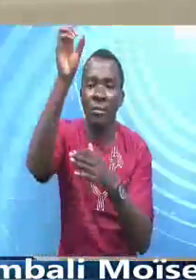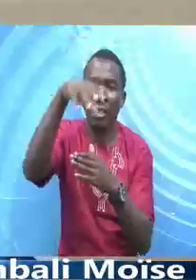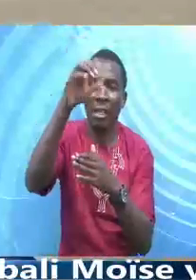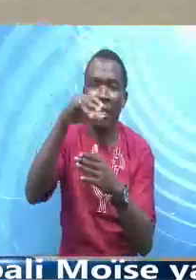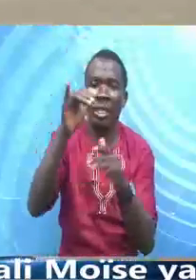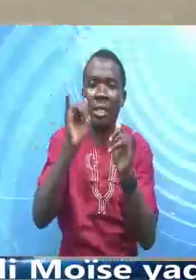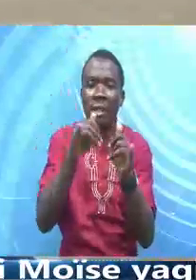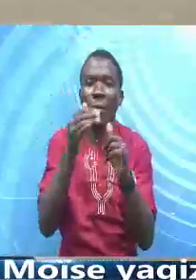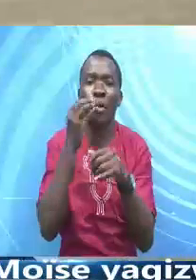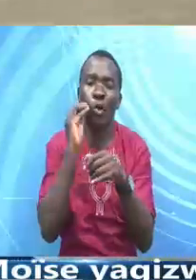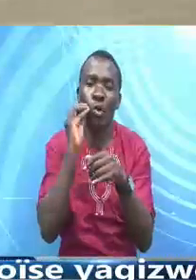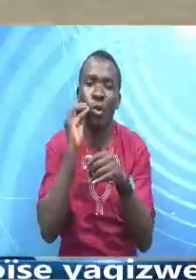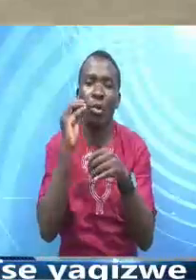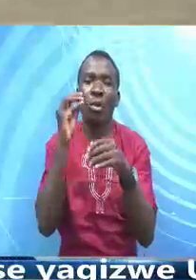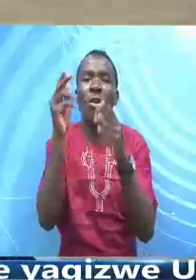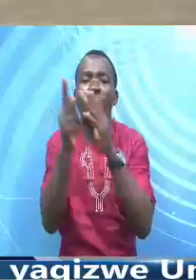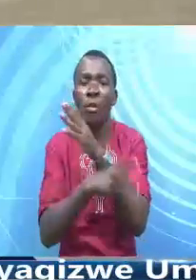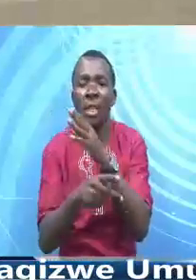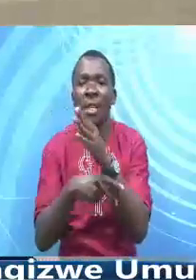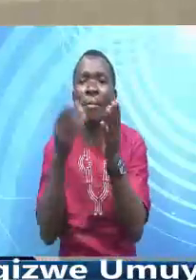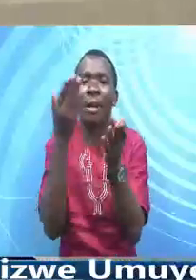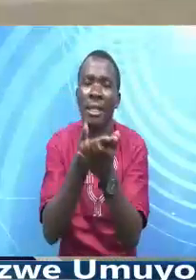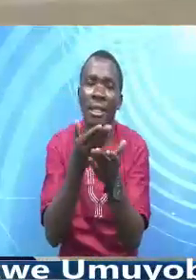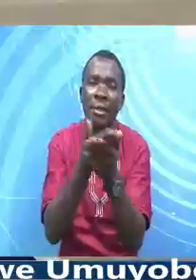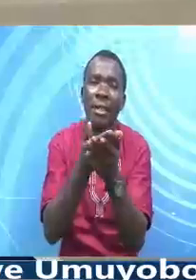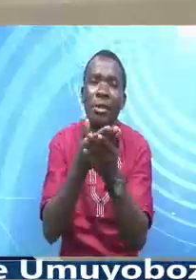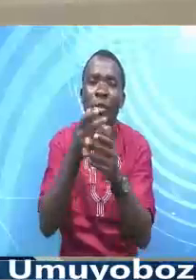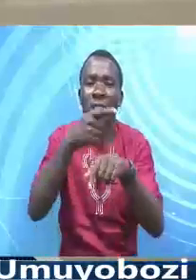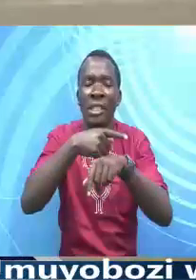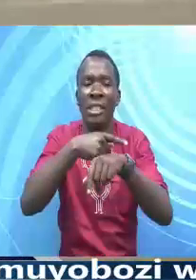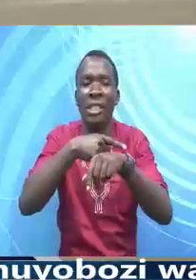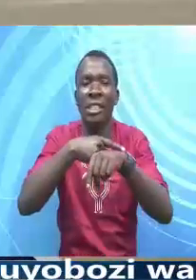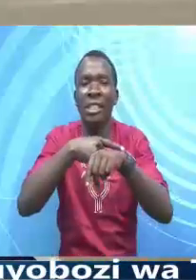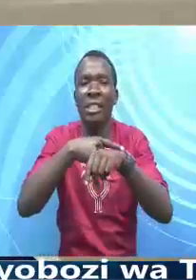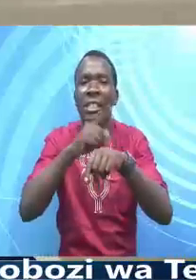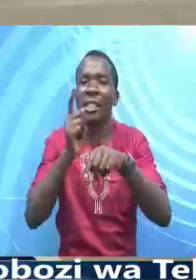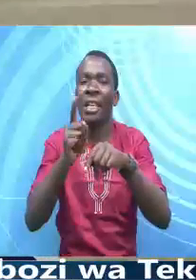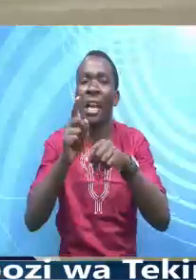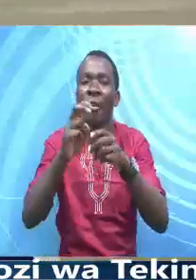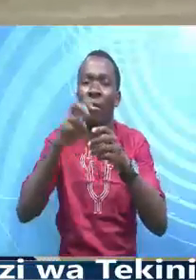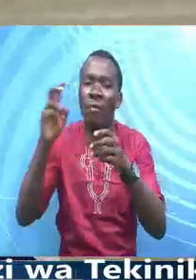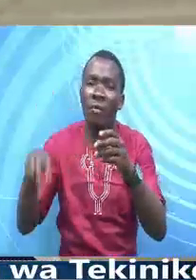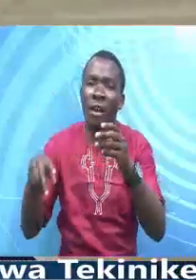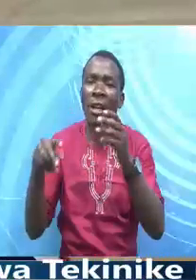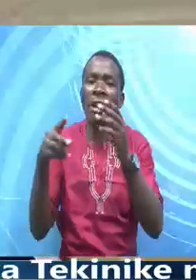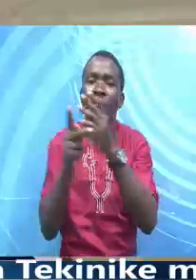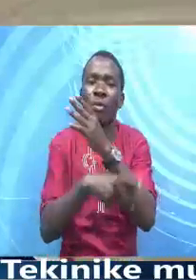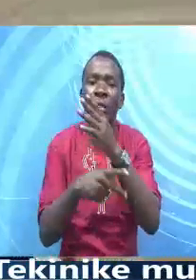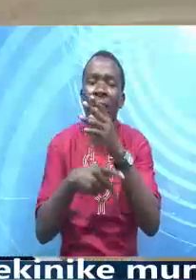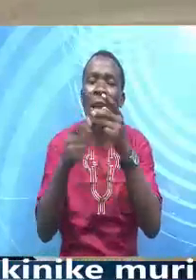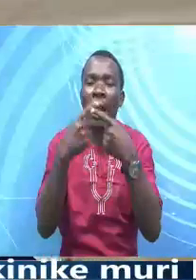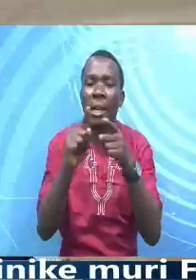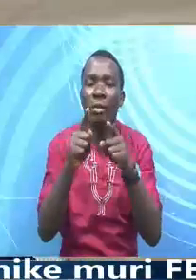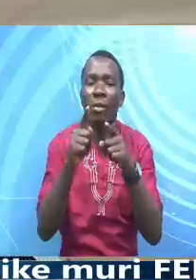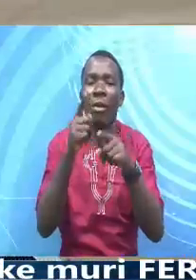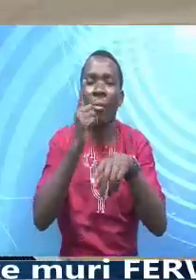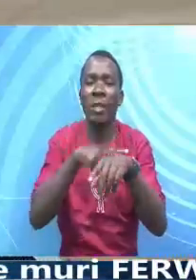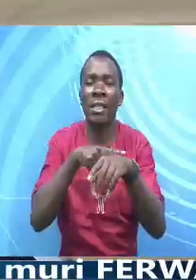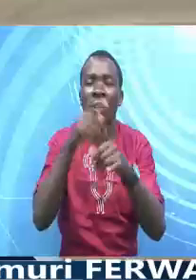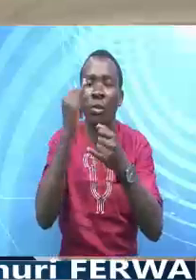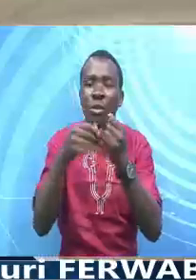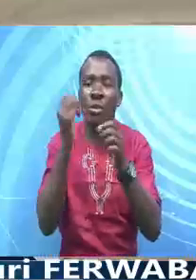rugo. Naho mu ntara mwasabwe ko saha nta kuva mu ntara ariko amasaha yo gutaha yavanwe saa 2 agirwa saa